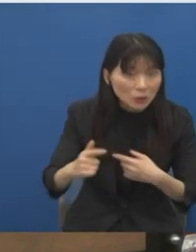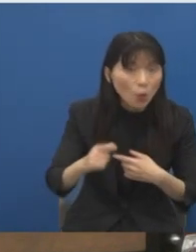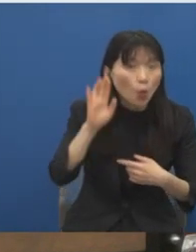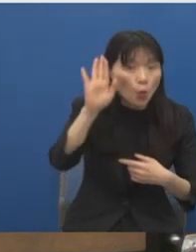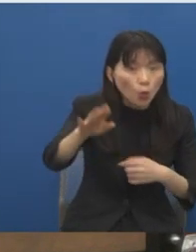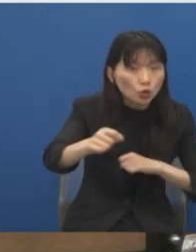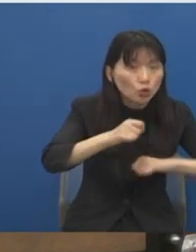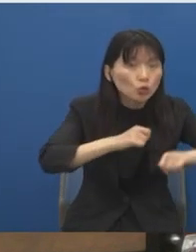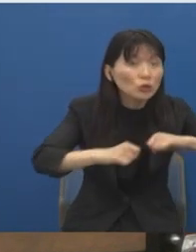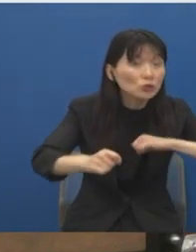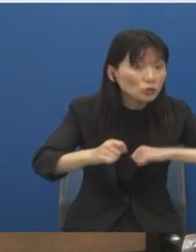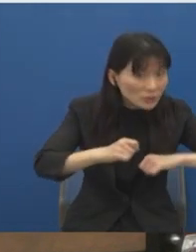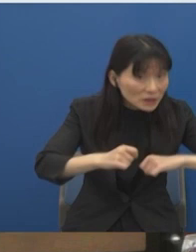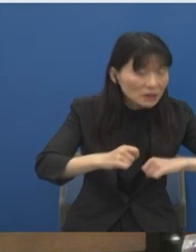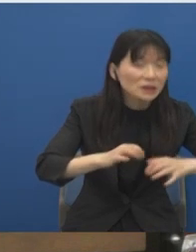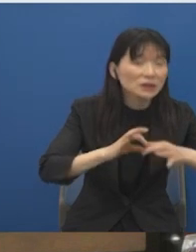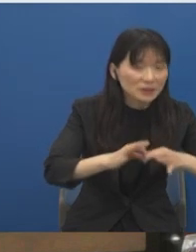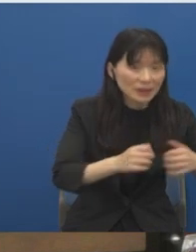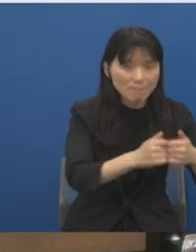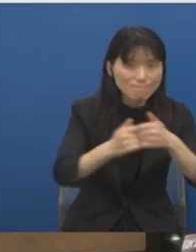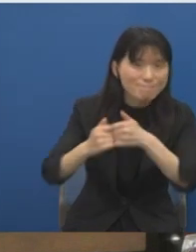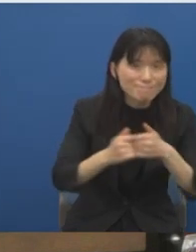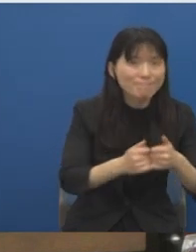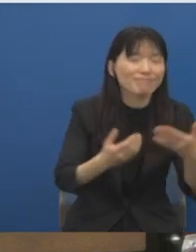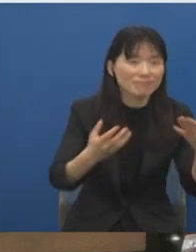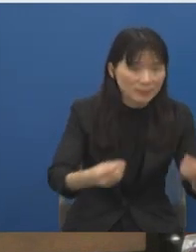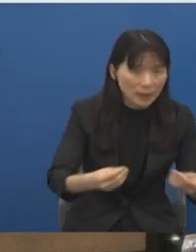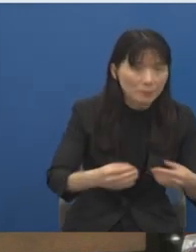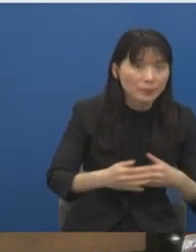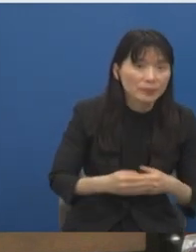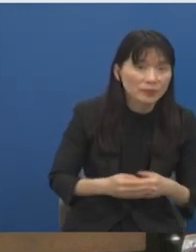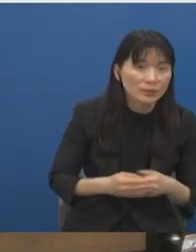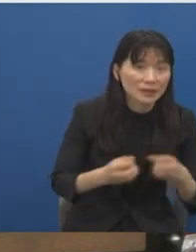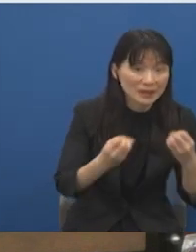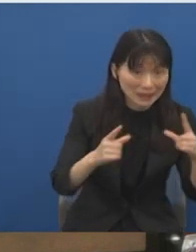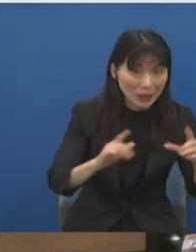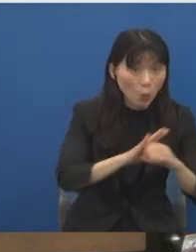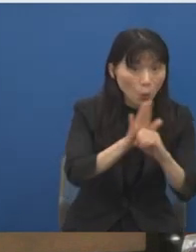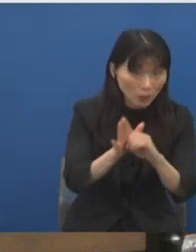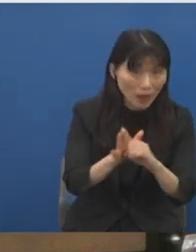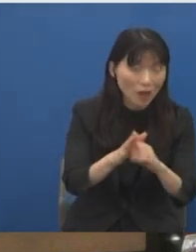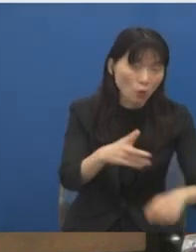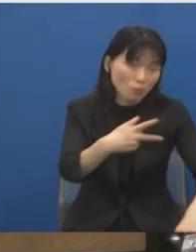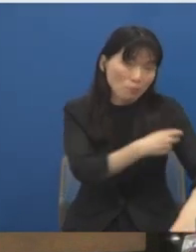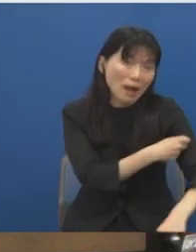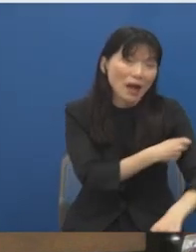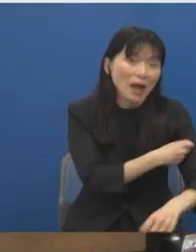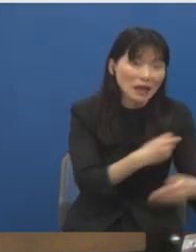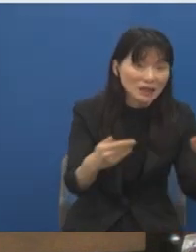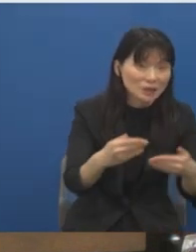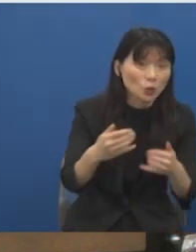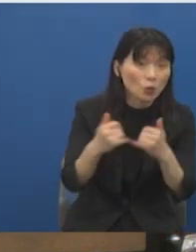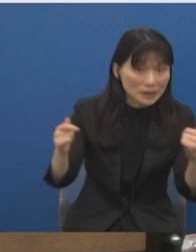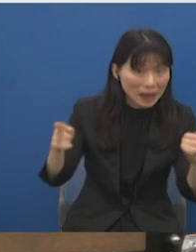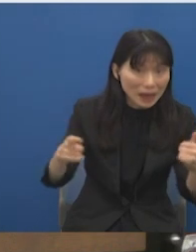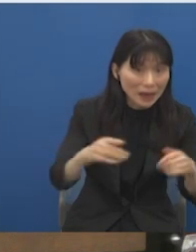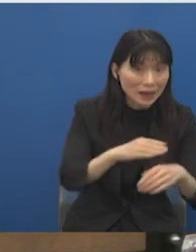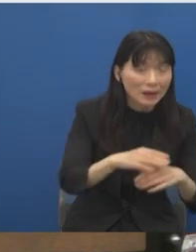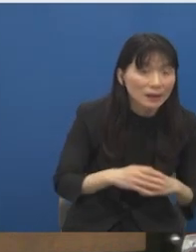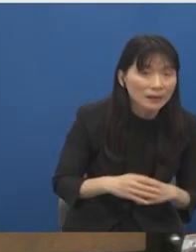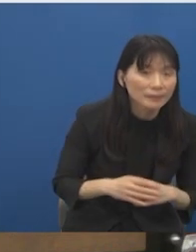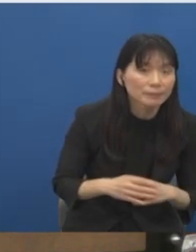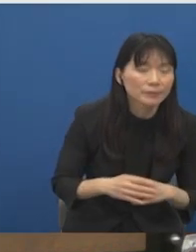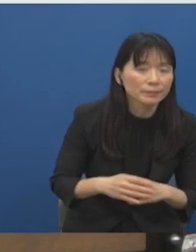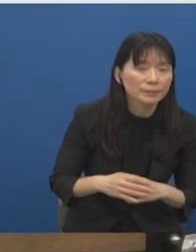取り組み予定などについて質疑やご意見があったほか、新型コロナワクチン接種の委託事業者が不正請求で得た利益